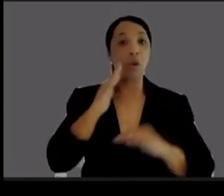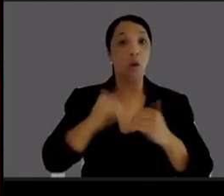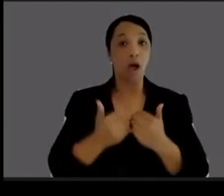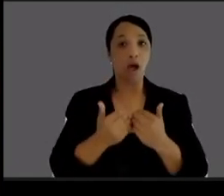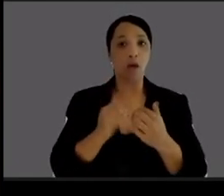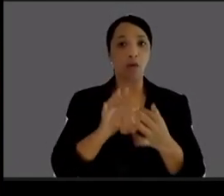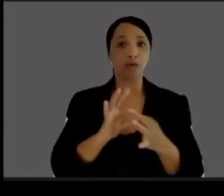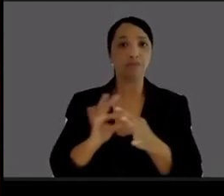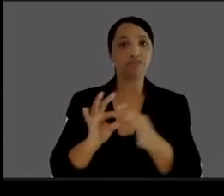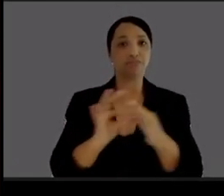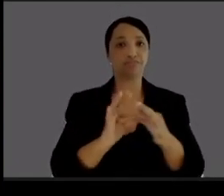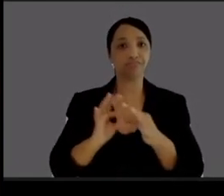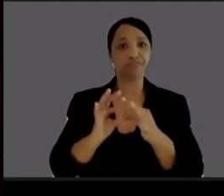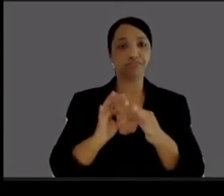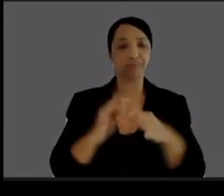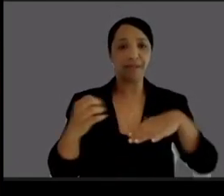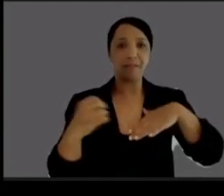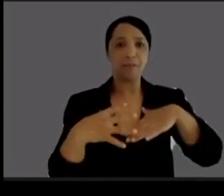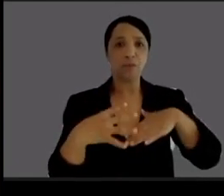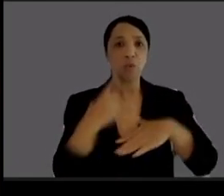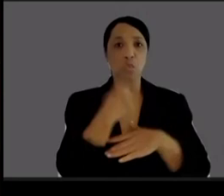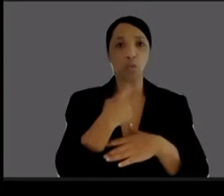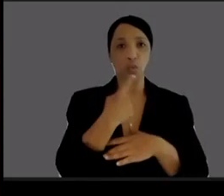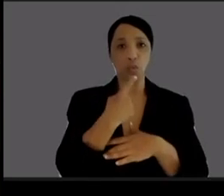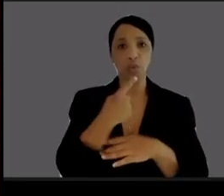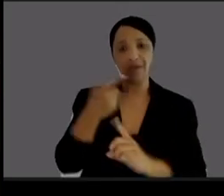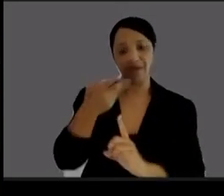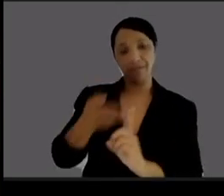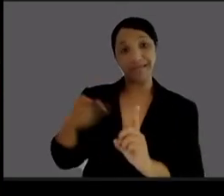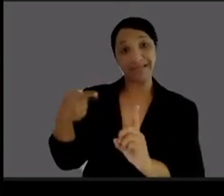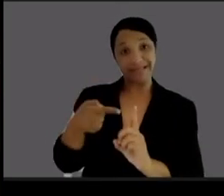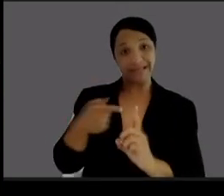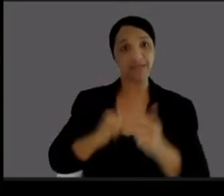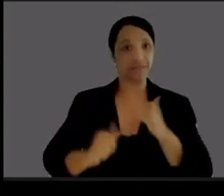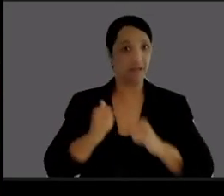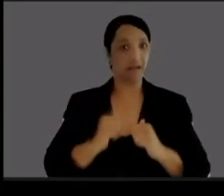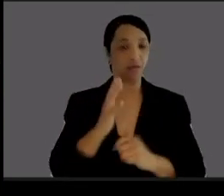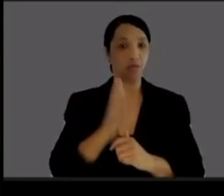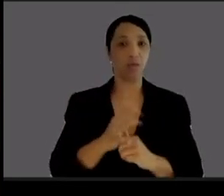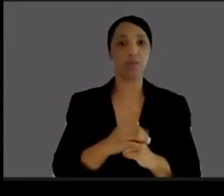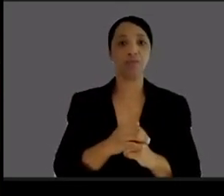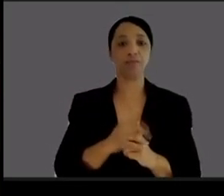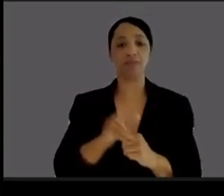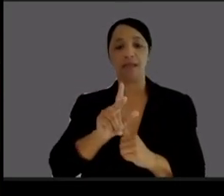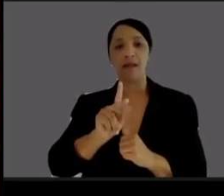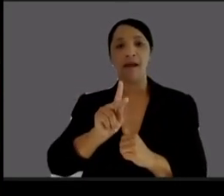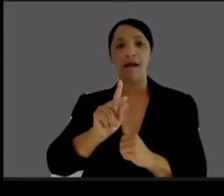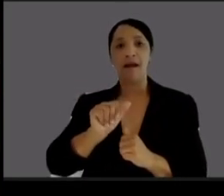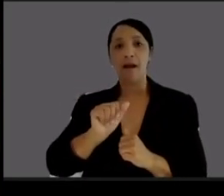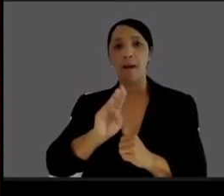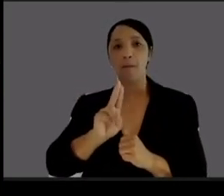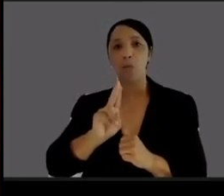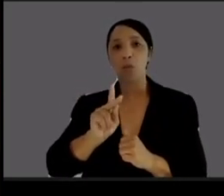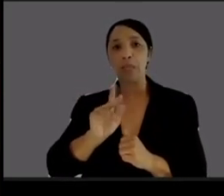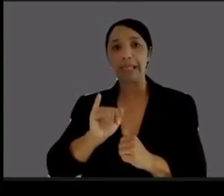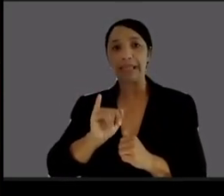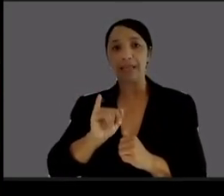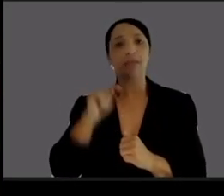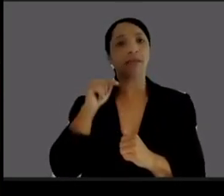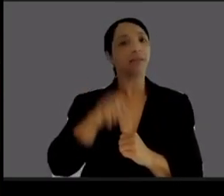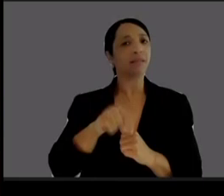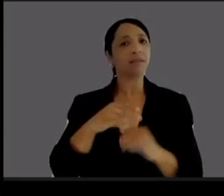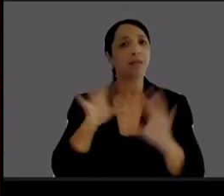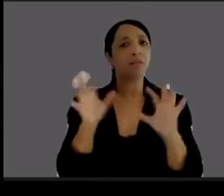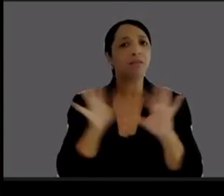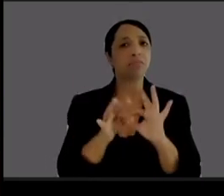インスタレーションをお届けします監修は土佐直子様です歌舞伎というのは江戸時代の初頭に